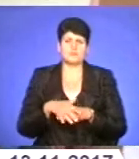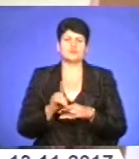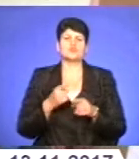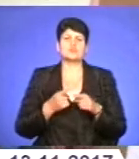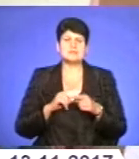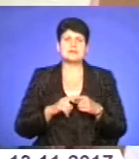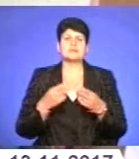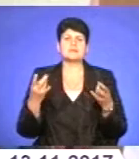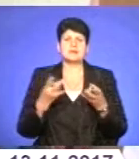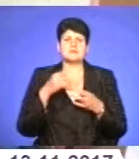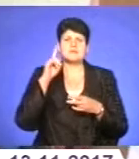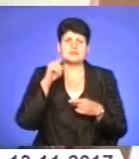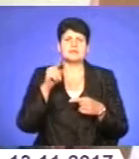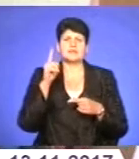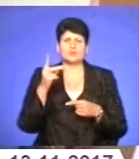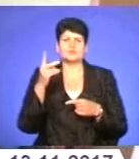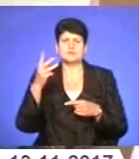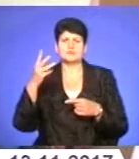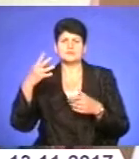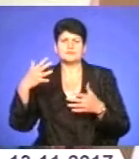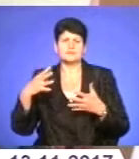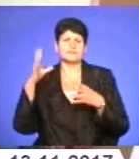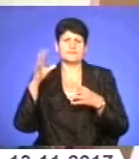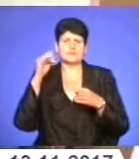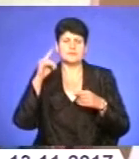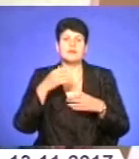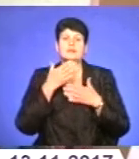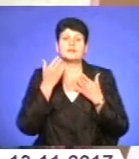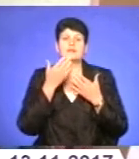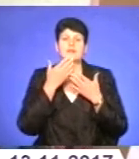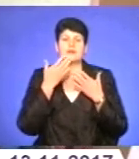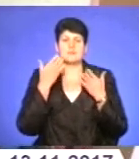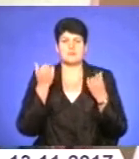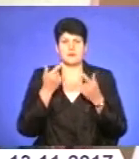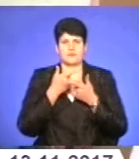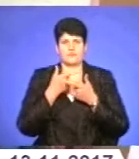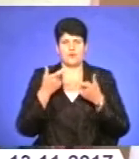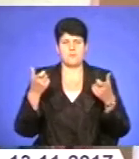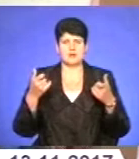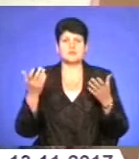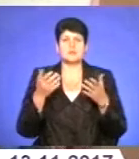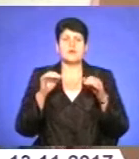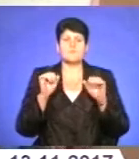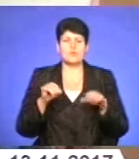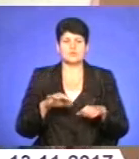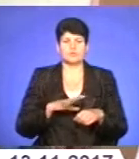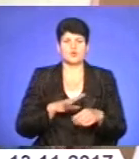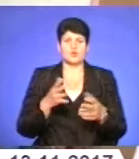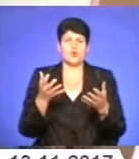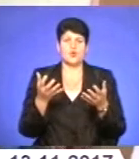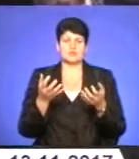це потрібно знати, і друге, і третє. От немає якоїсь такої інформації, де б можна було отримати